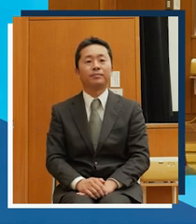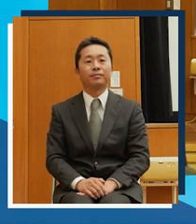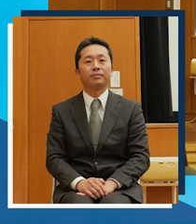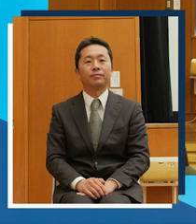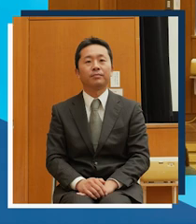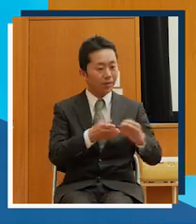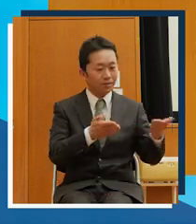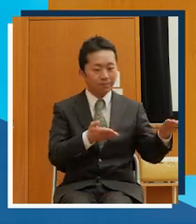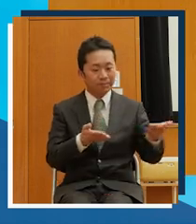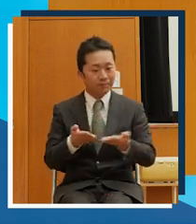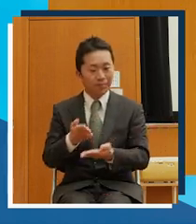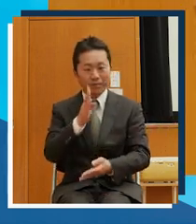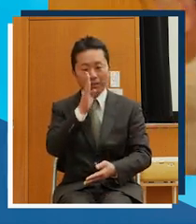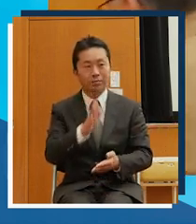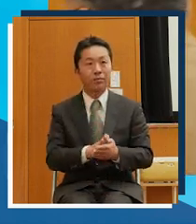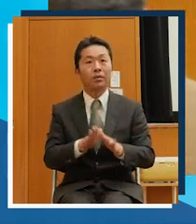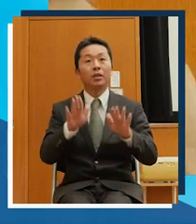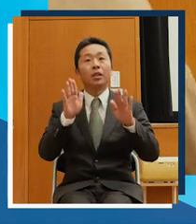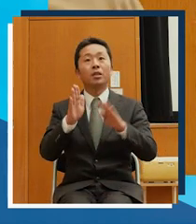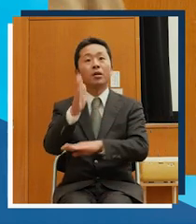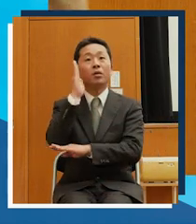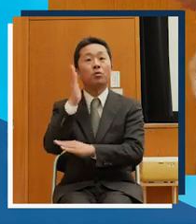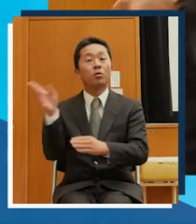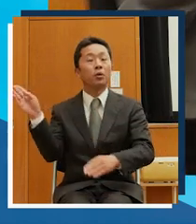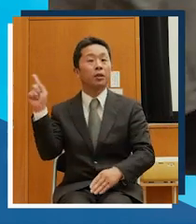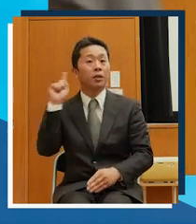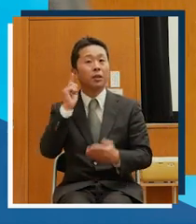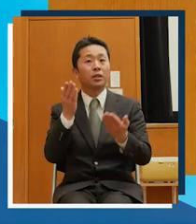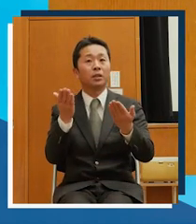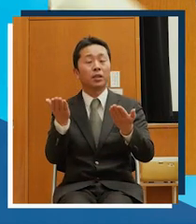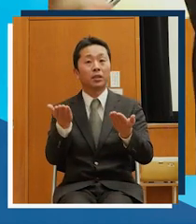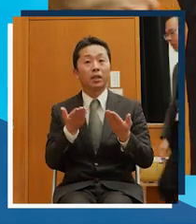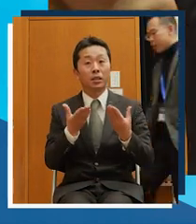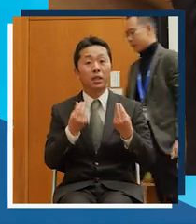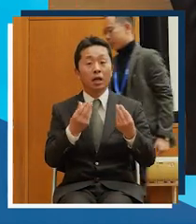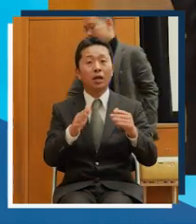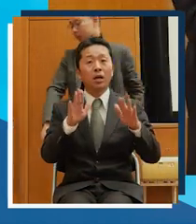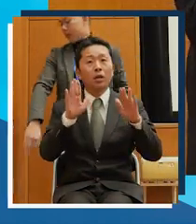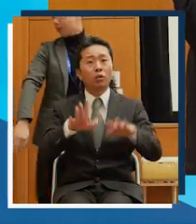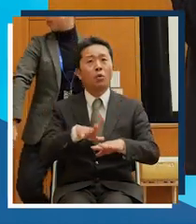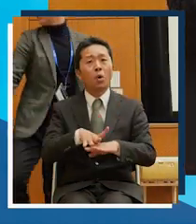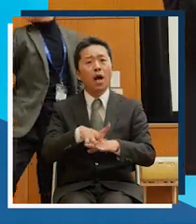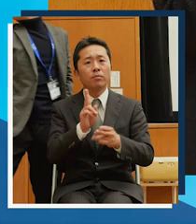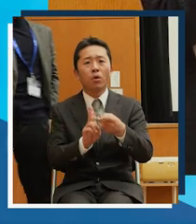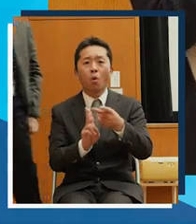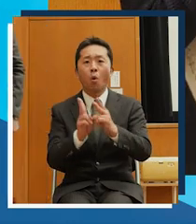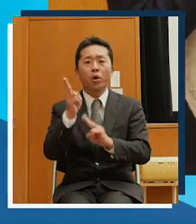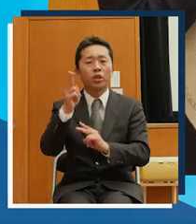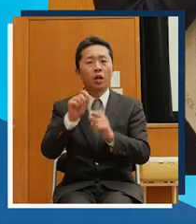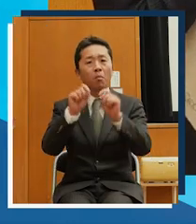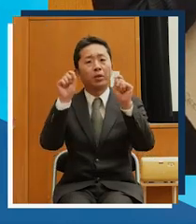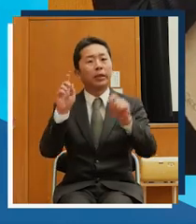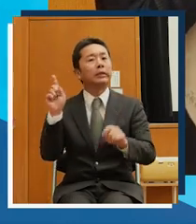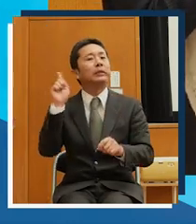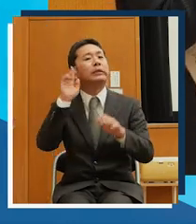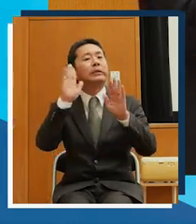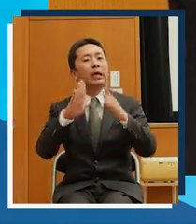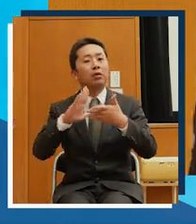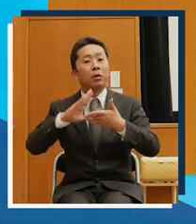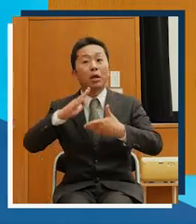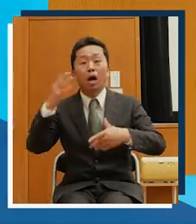たで今のお話聞いていただきながらですねあの特に今日初めて沖縄の問題について聞いたよという学生